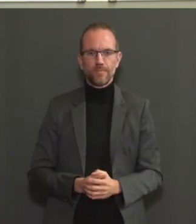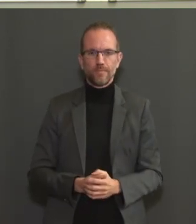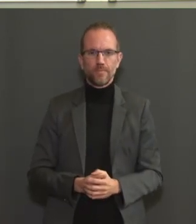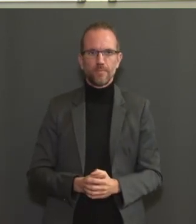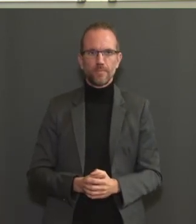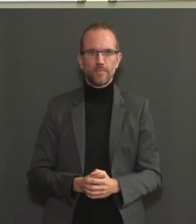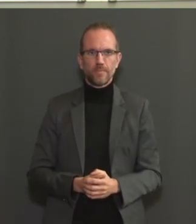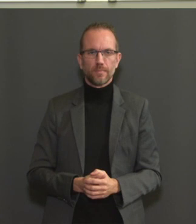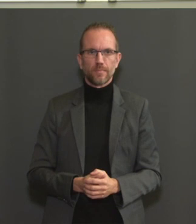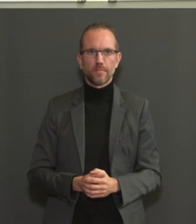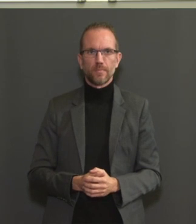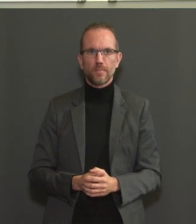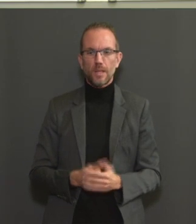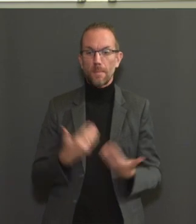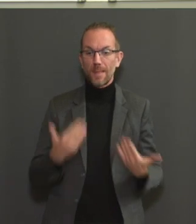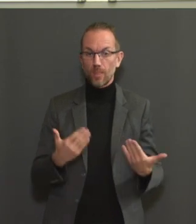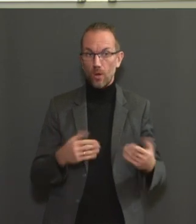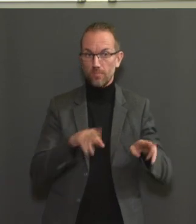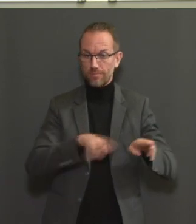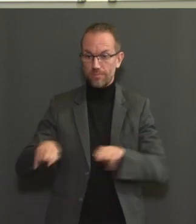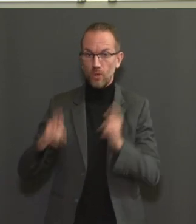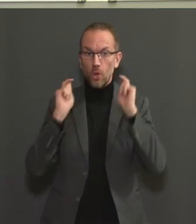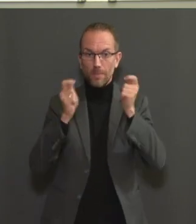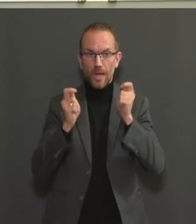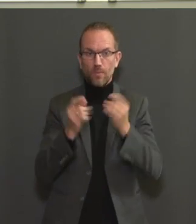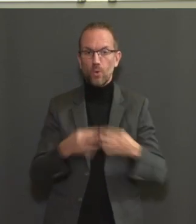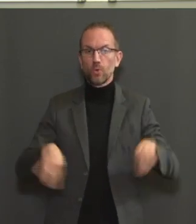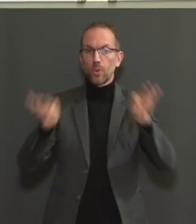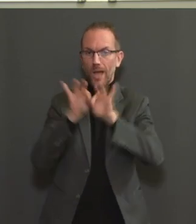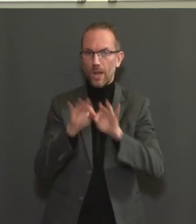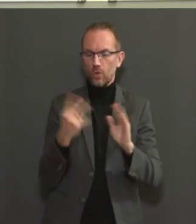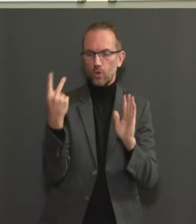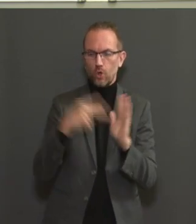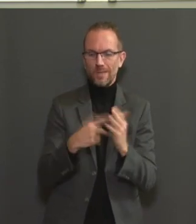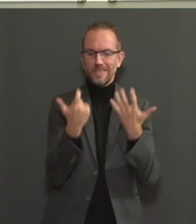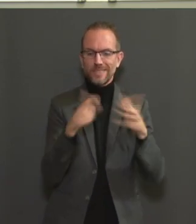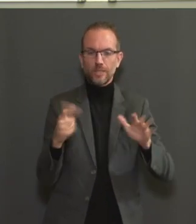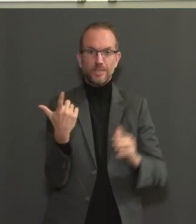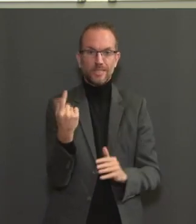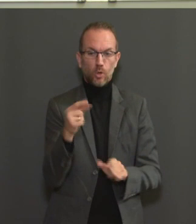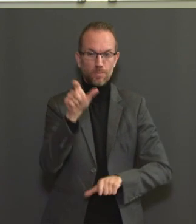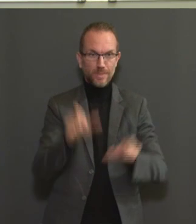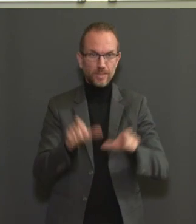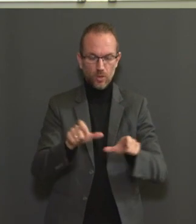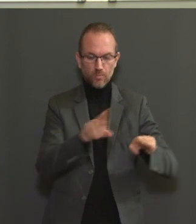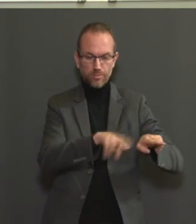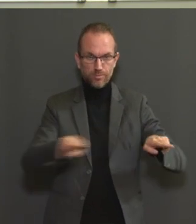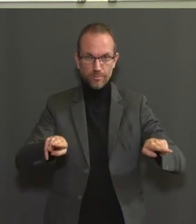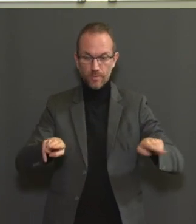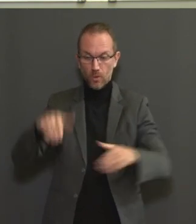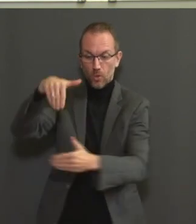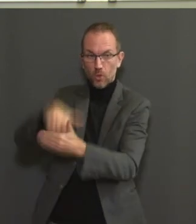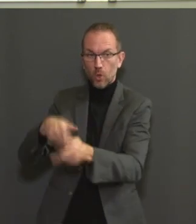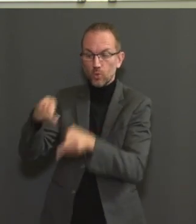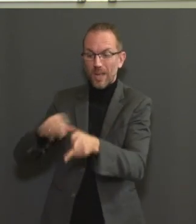avoir actuellement hospitalisé 2770 patients, dont 593 en soins